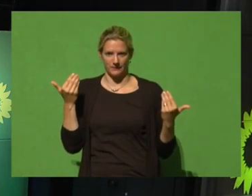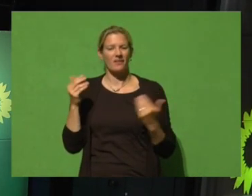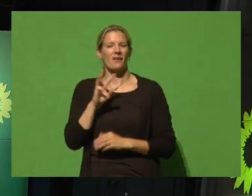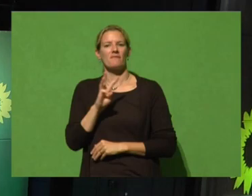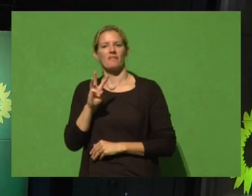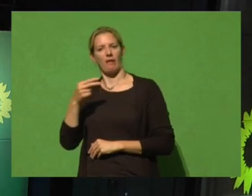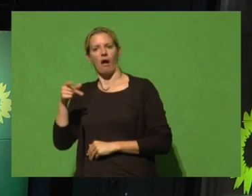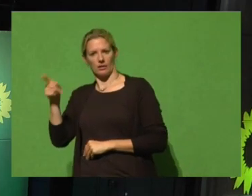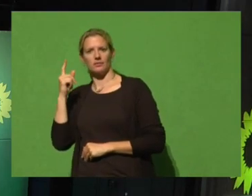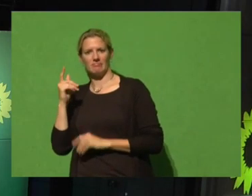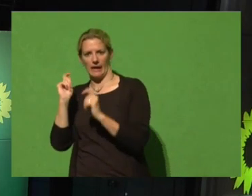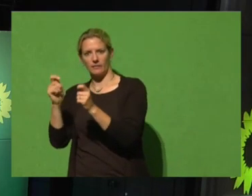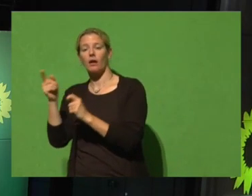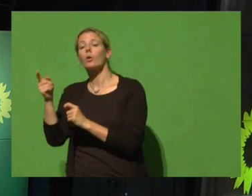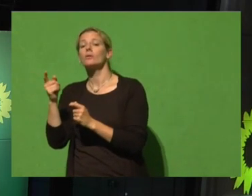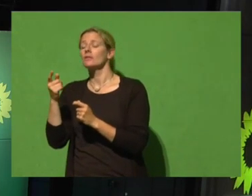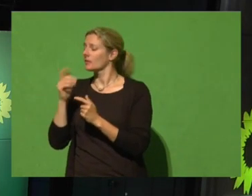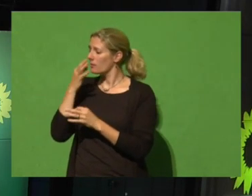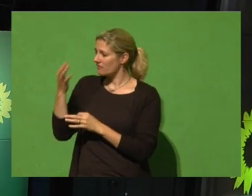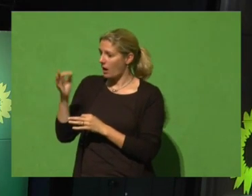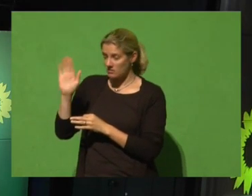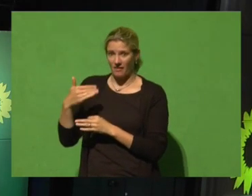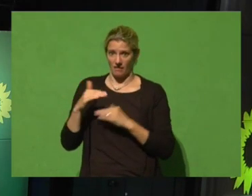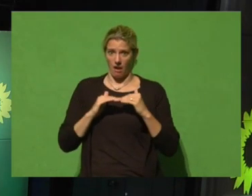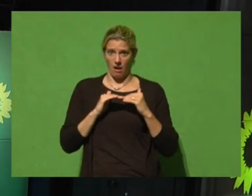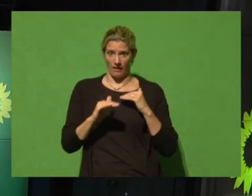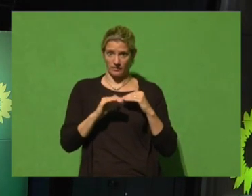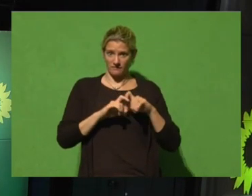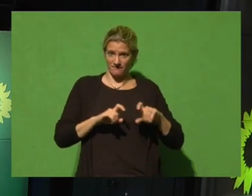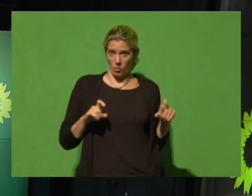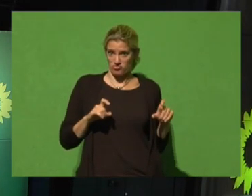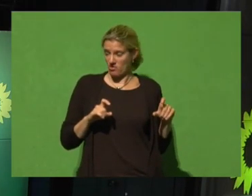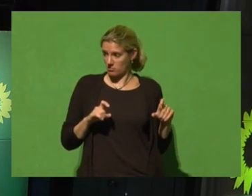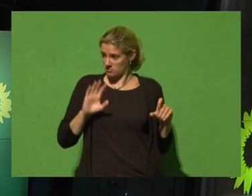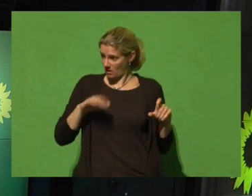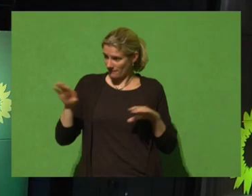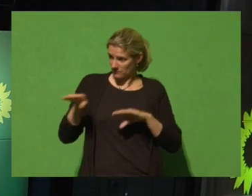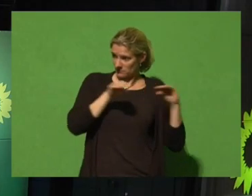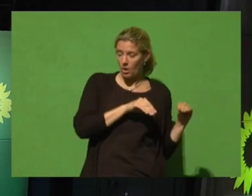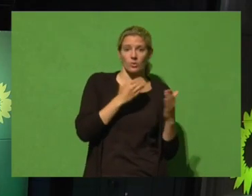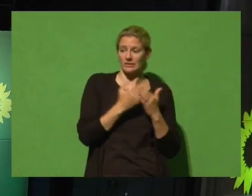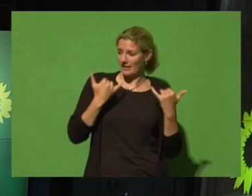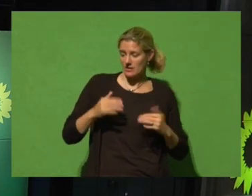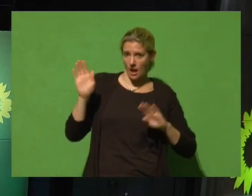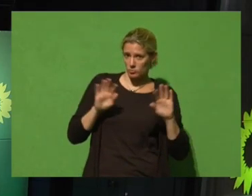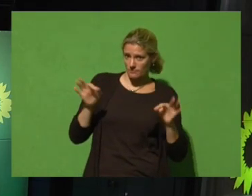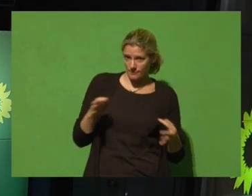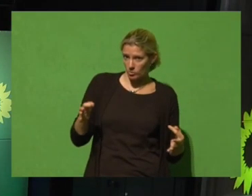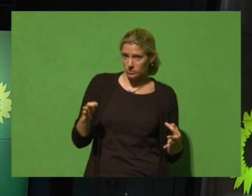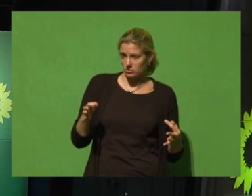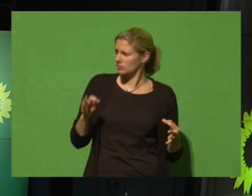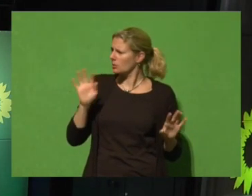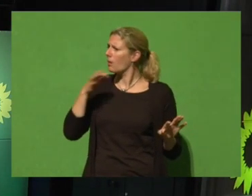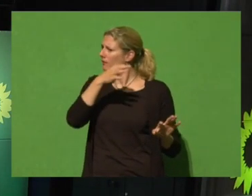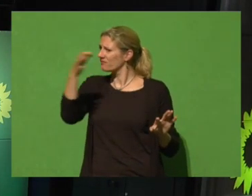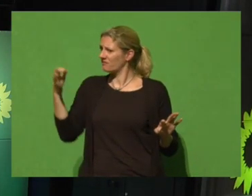den Landesvorstand verwiesen wird und wir deswegen jetzt hier nicht zu einer Abstimmung kommen brauchen. Ich frage jetzt nochmal, gucke nochmal